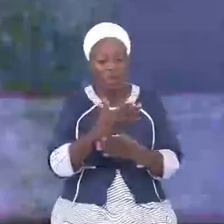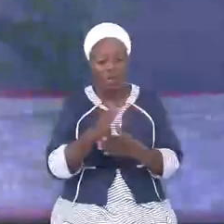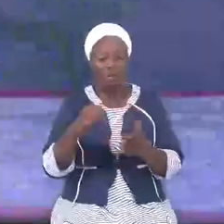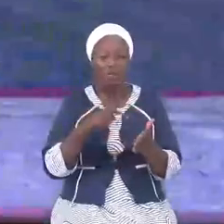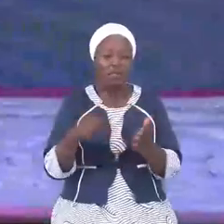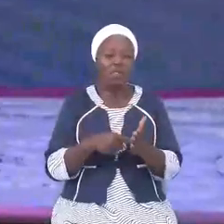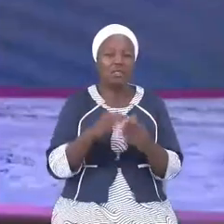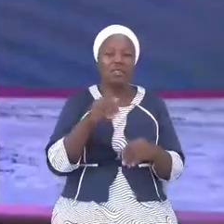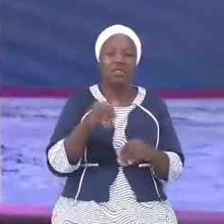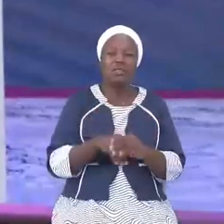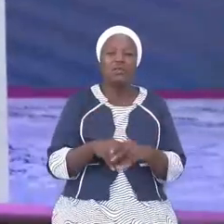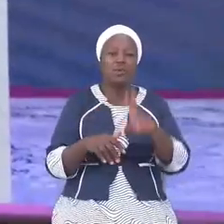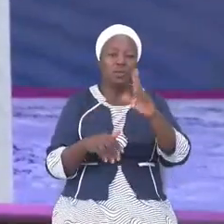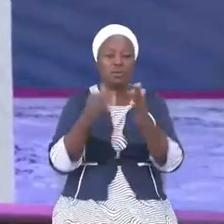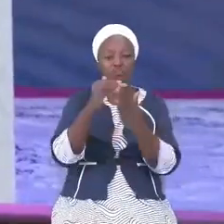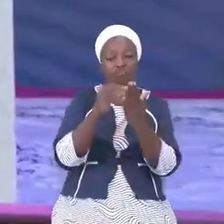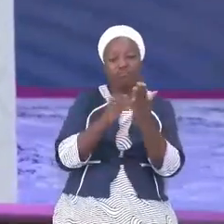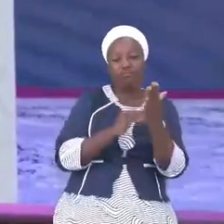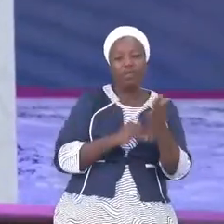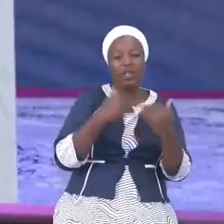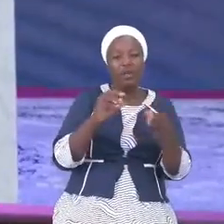éléments. Premièrement,